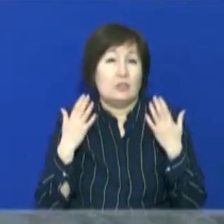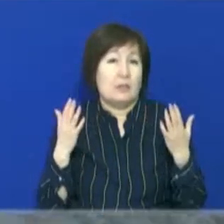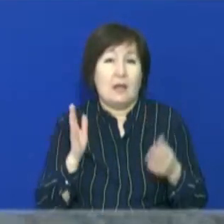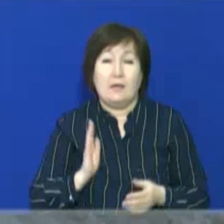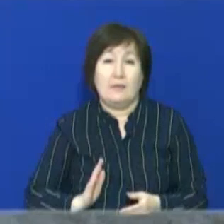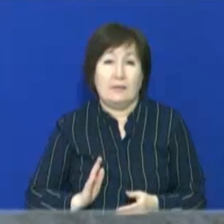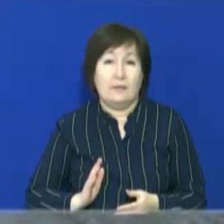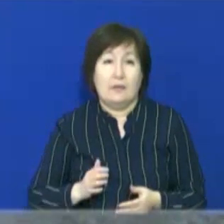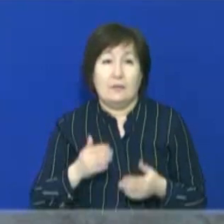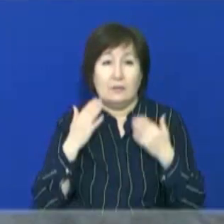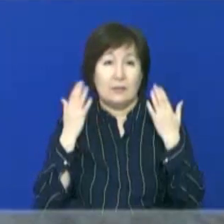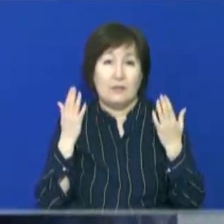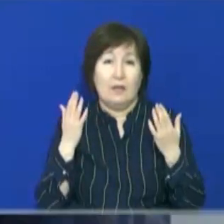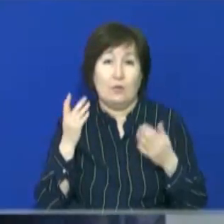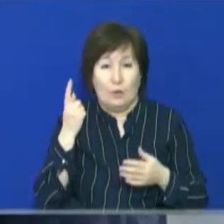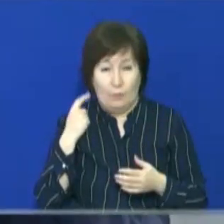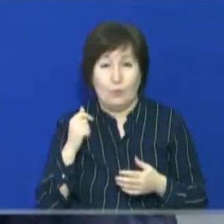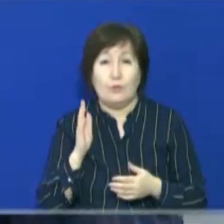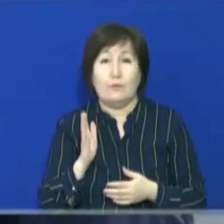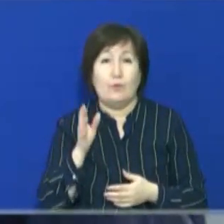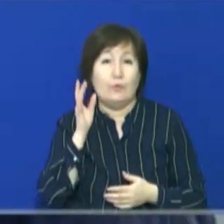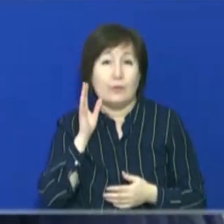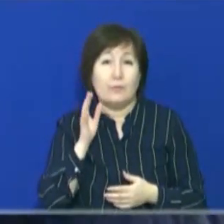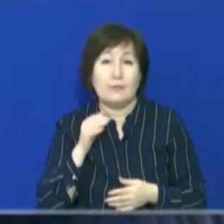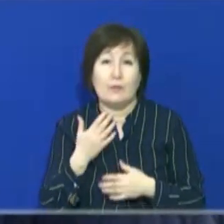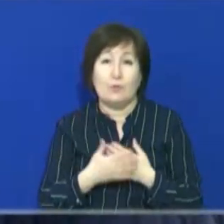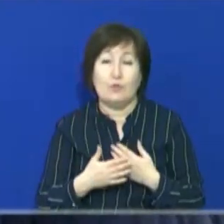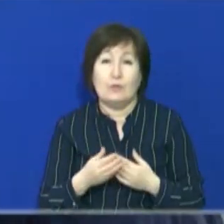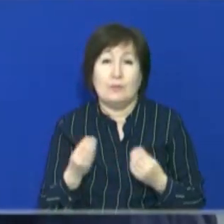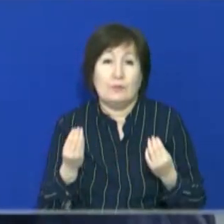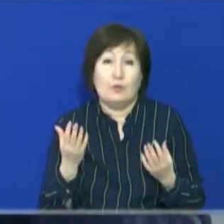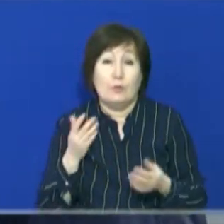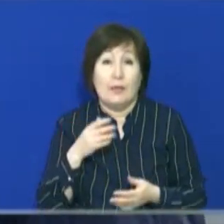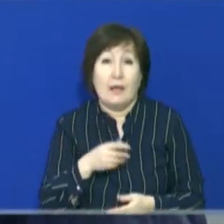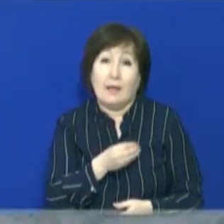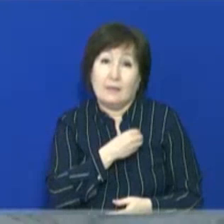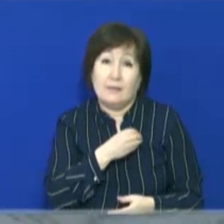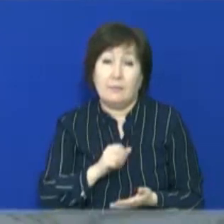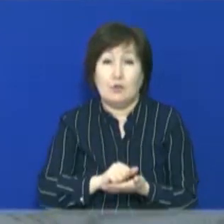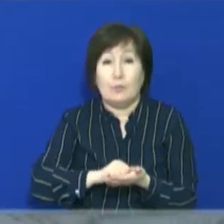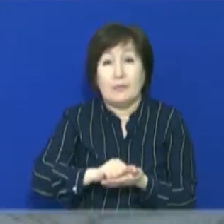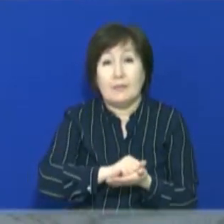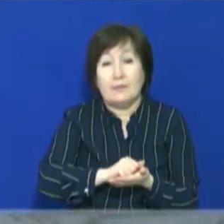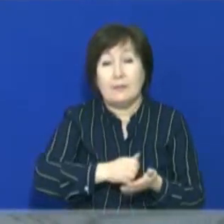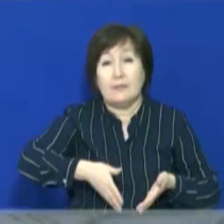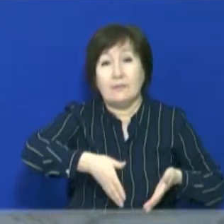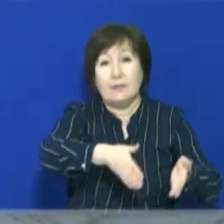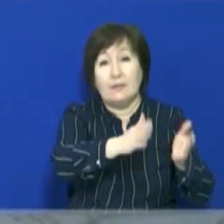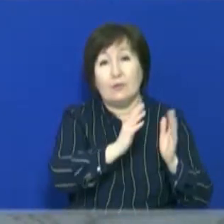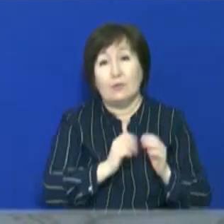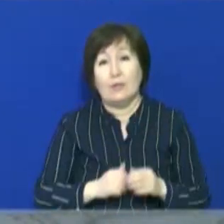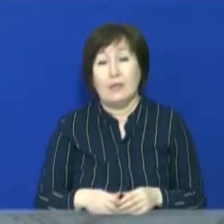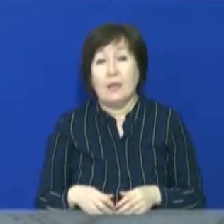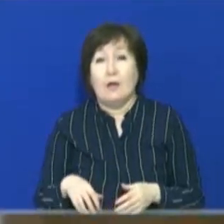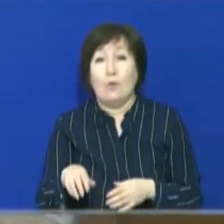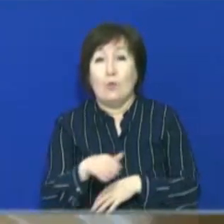все. Ну, не знаю, успеют, не успеют. Ну, желательно, чтобы, конечно, заасфальтировали. Мы рады. Улицы с песчано-гравийным покрытием